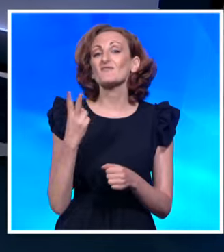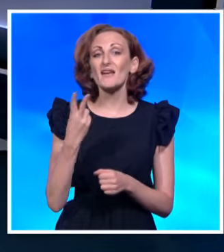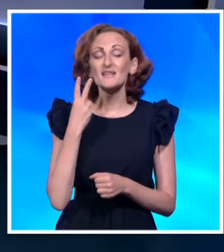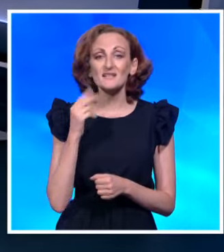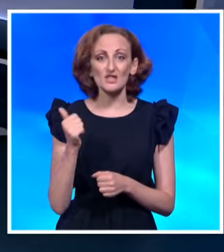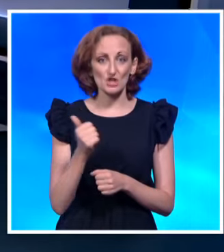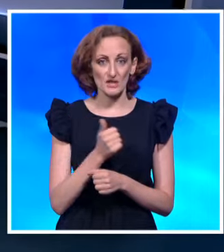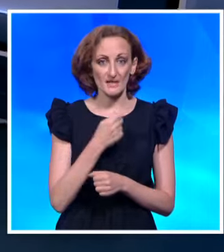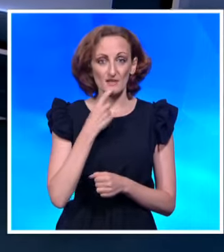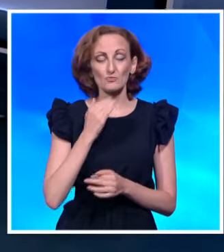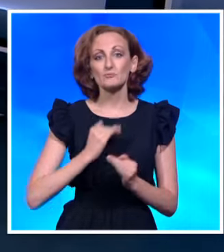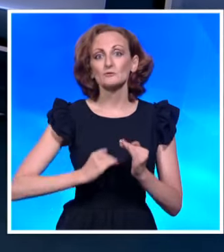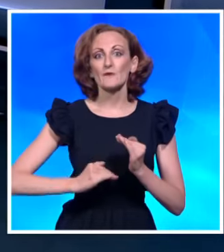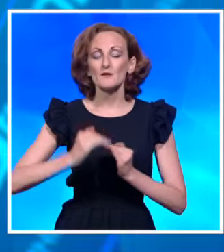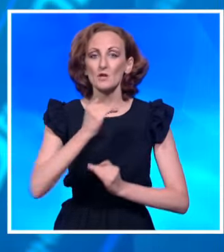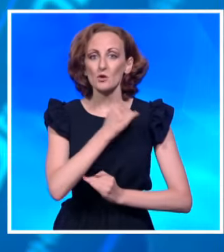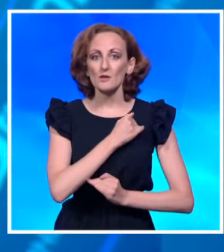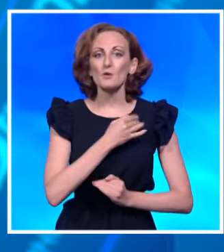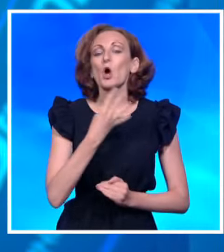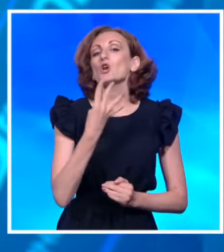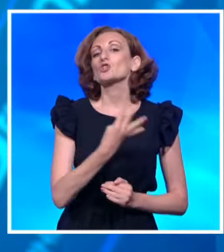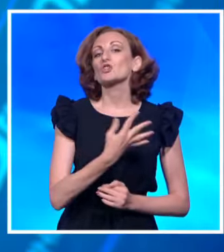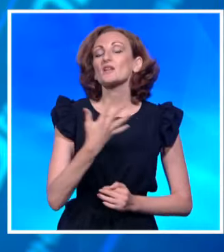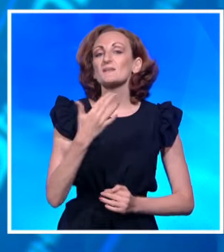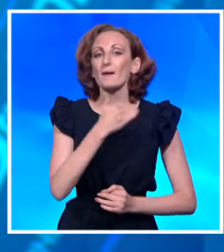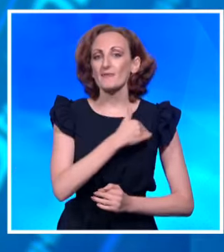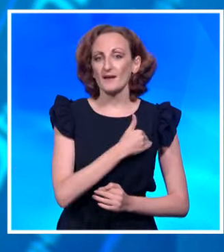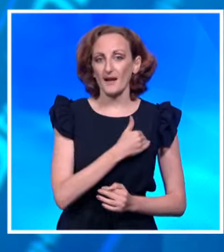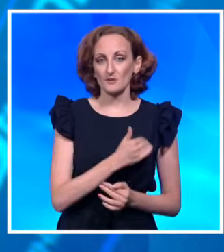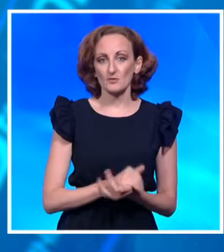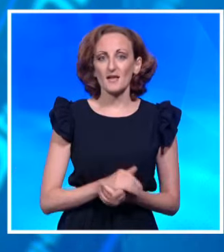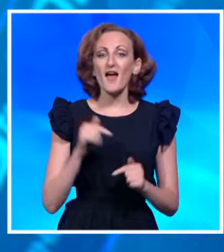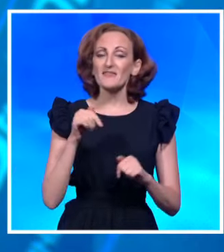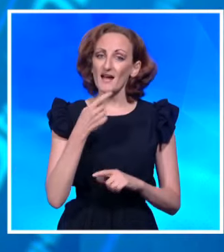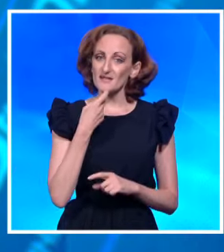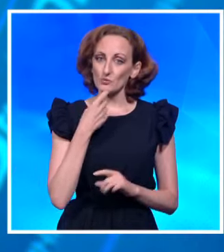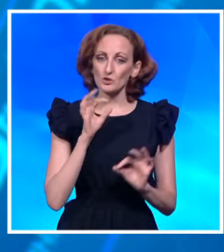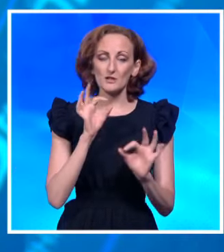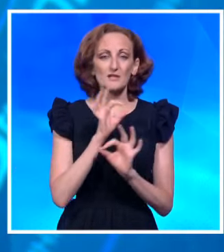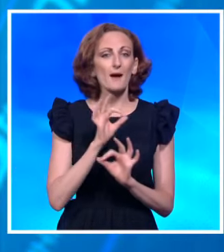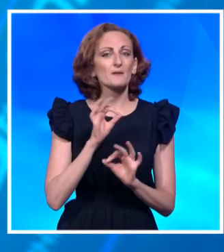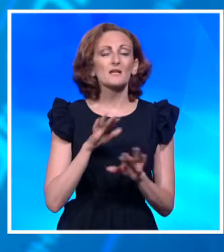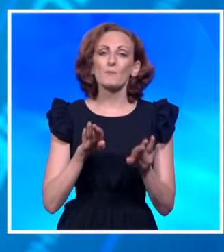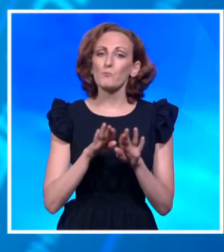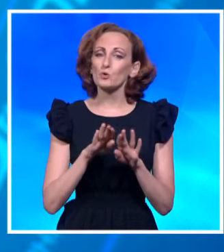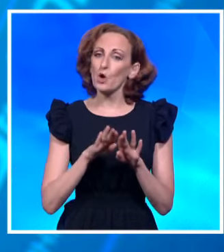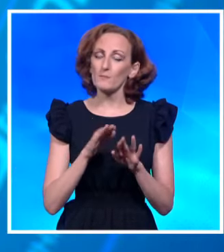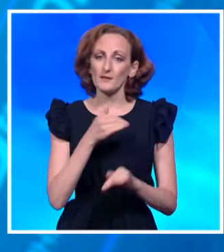отчетен абсолютни екстремум за нашата страна, 45 градуса и 2 десети. Тази година няма да имаме такава